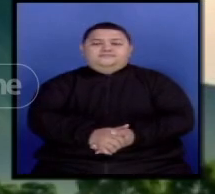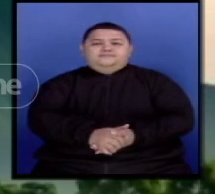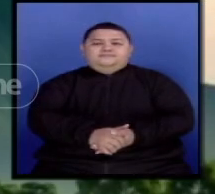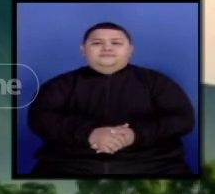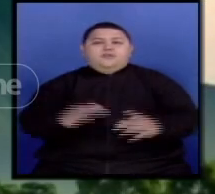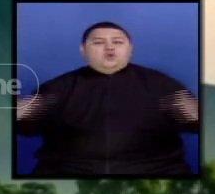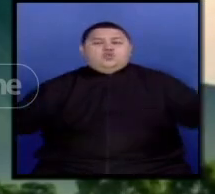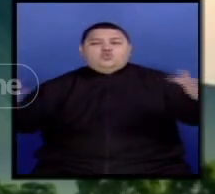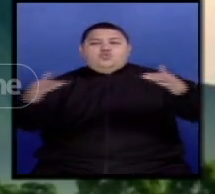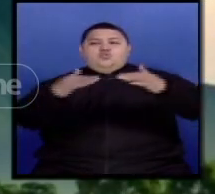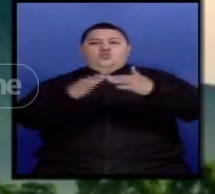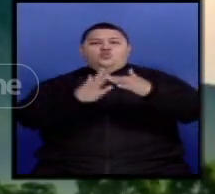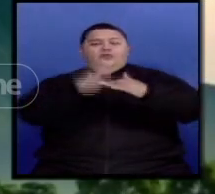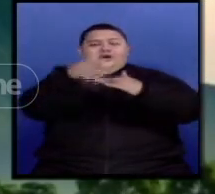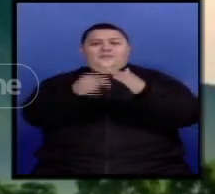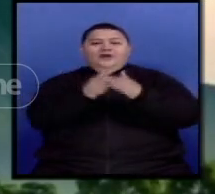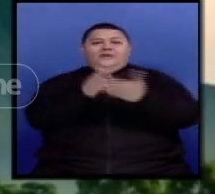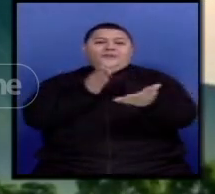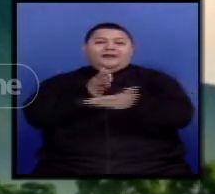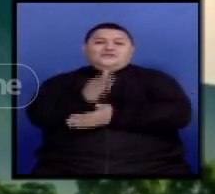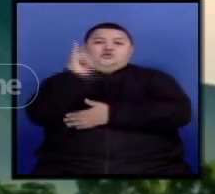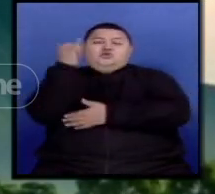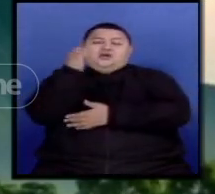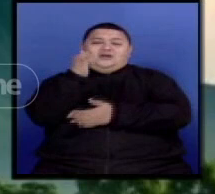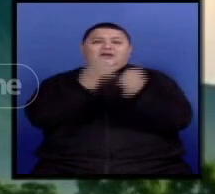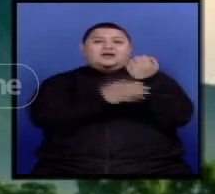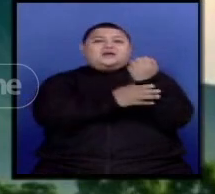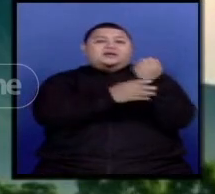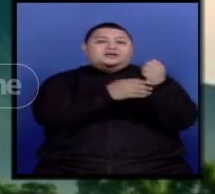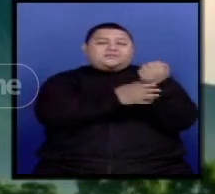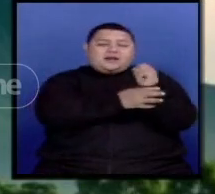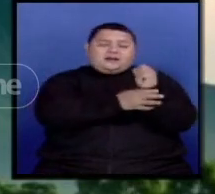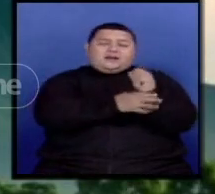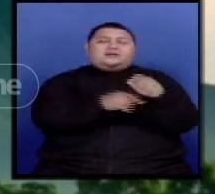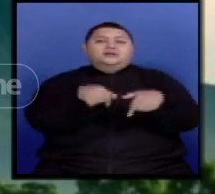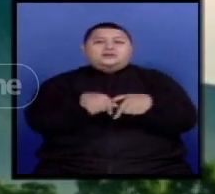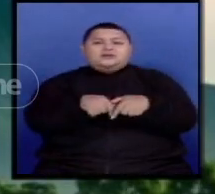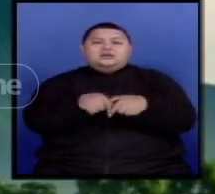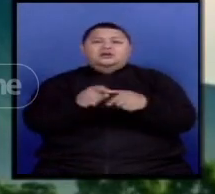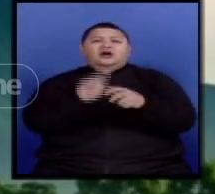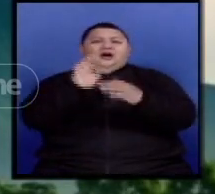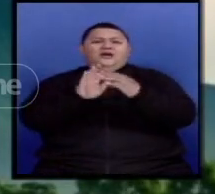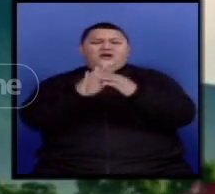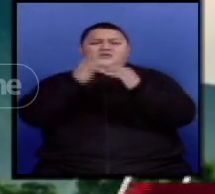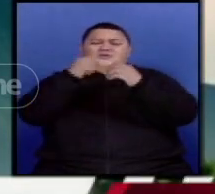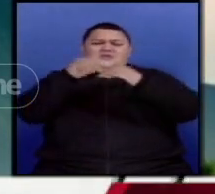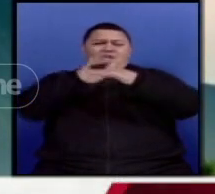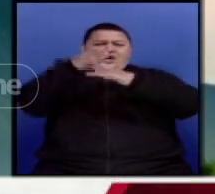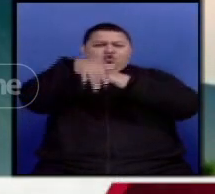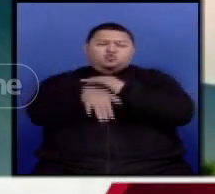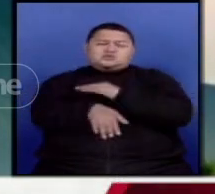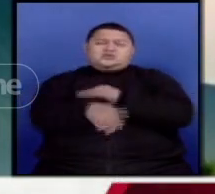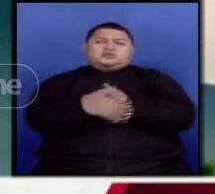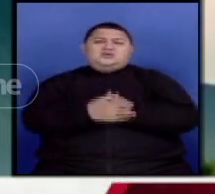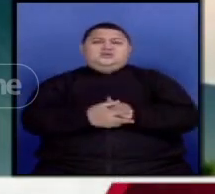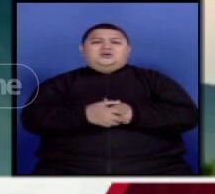Gunung Merapi di perbatasan Yogyakarta dan Jawa Tengah kembali erupsi pada Minggu pagi. Ini merupakan rentetan erupsi disertai awan panas